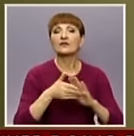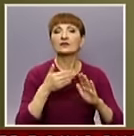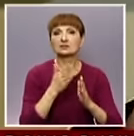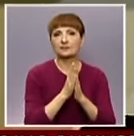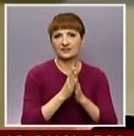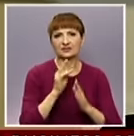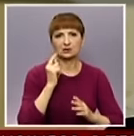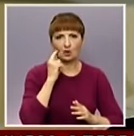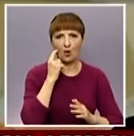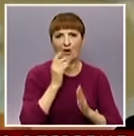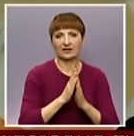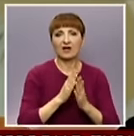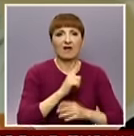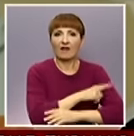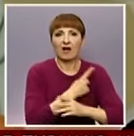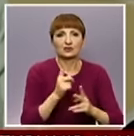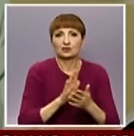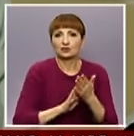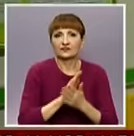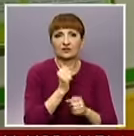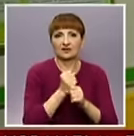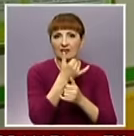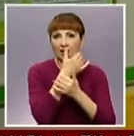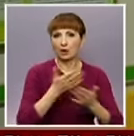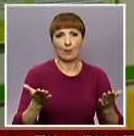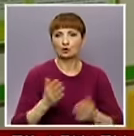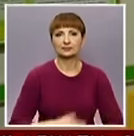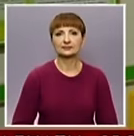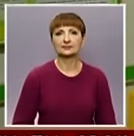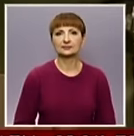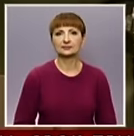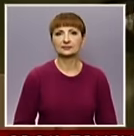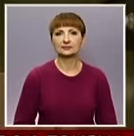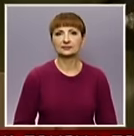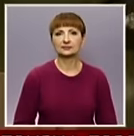сознанию граждан, врачам ничего не остается. Рамина Макаримова, Валерий Таубалдиев, телеканал «Алматы».